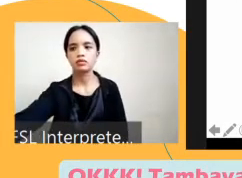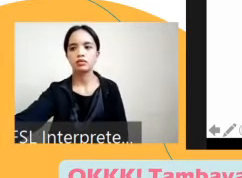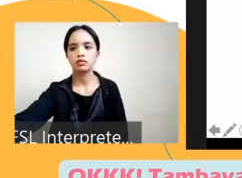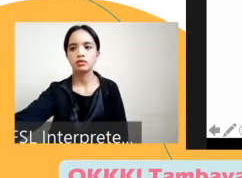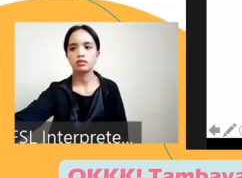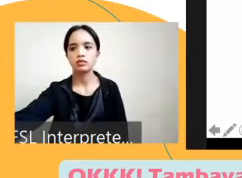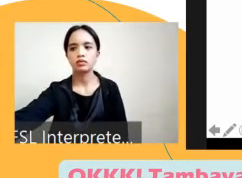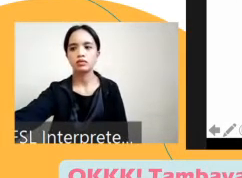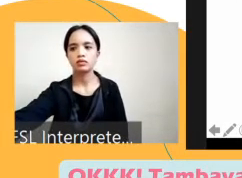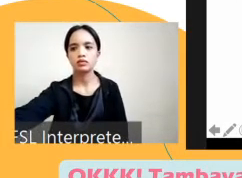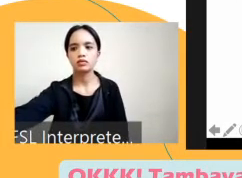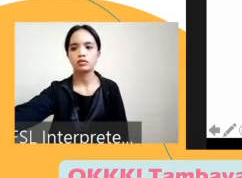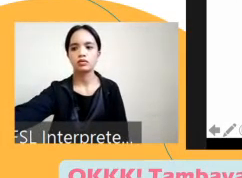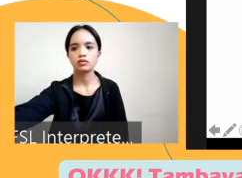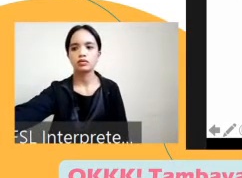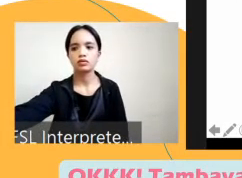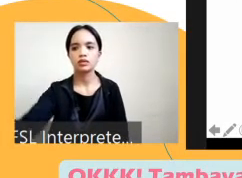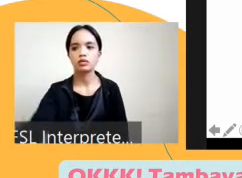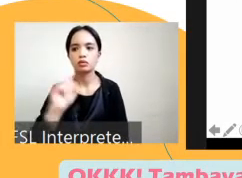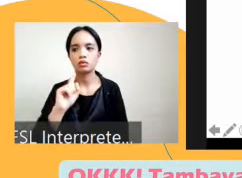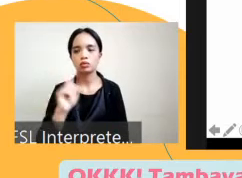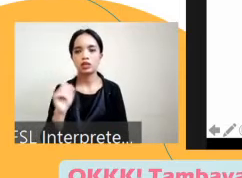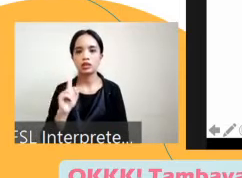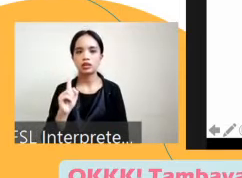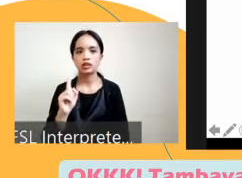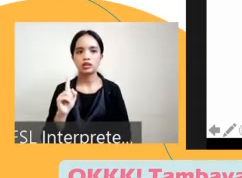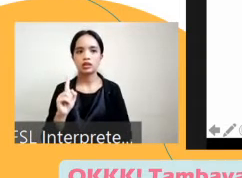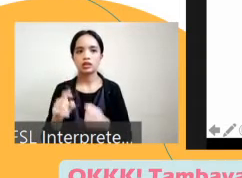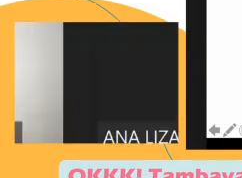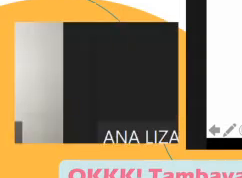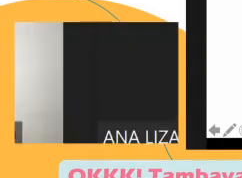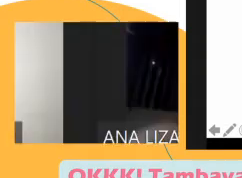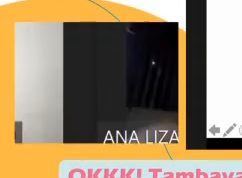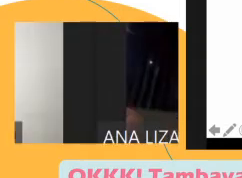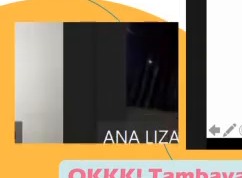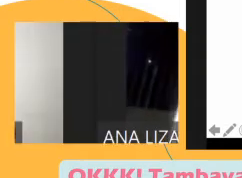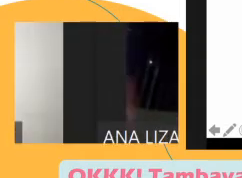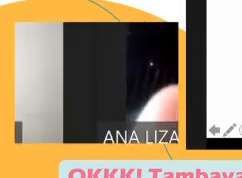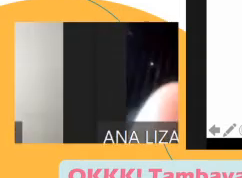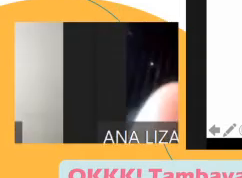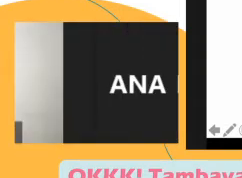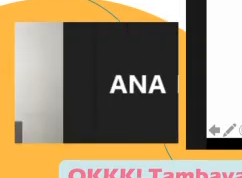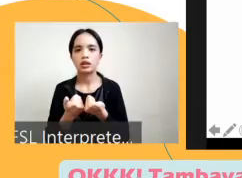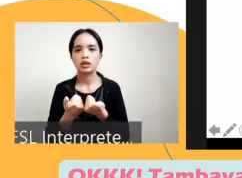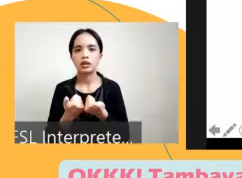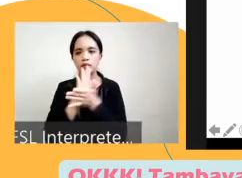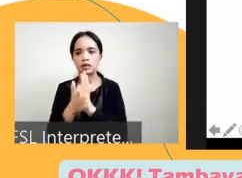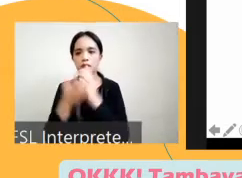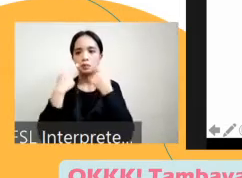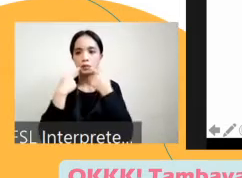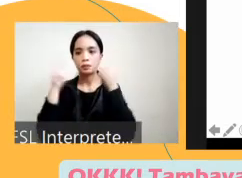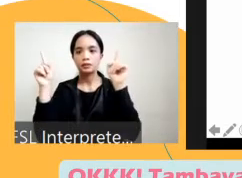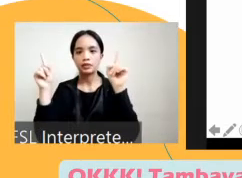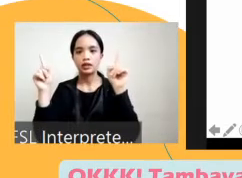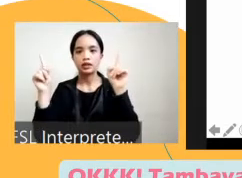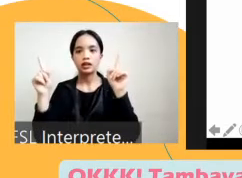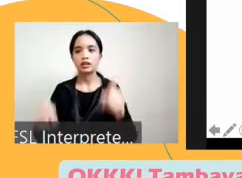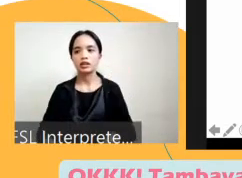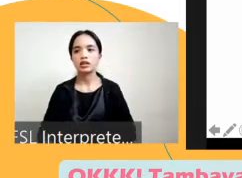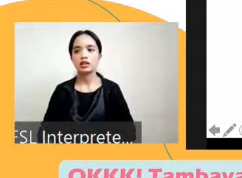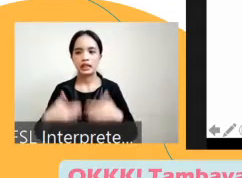ng pagbangon ay yun yung naisusulong at napagtagumpayan ang buhay